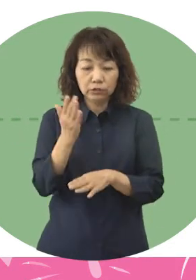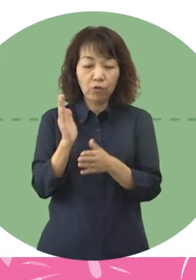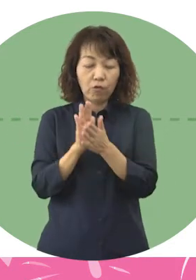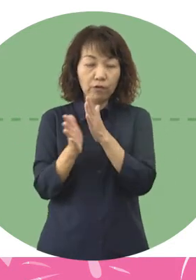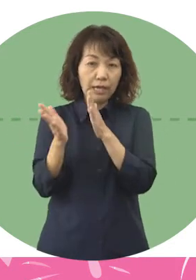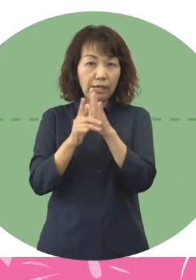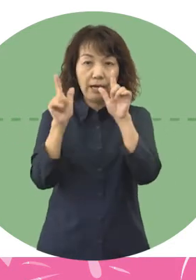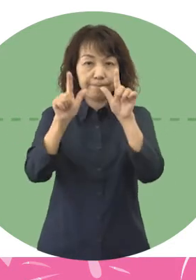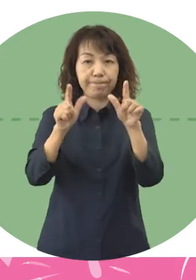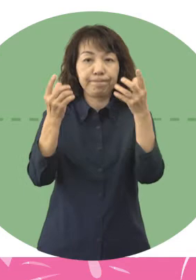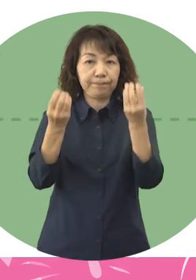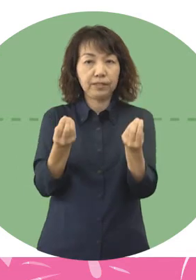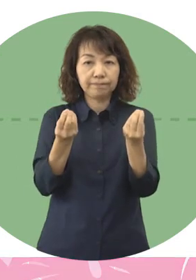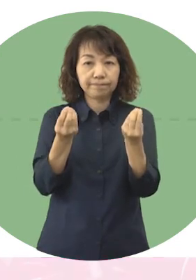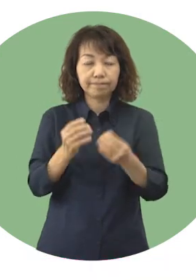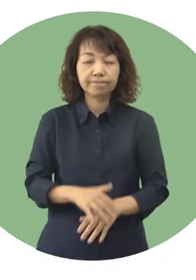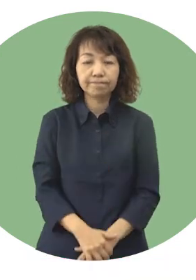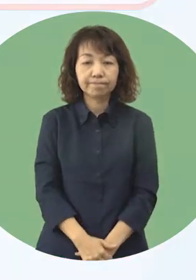のお知らせでした。